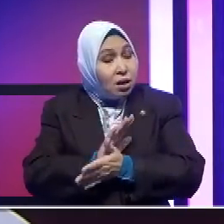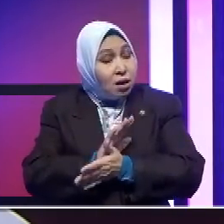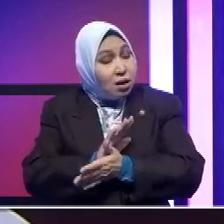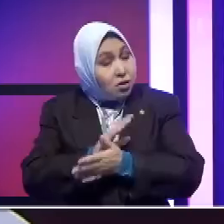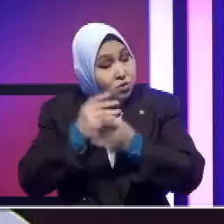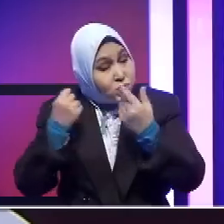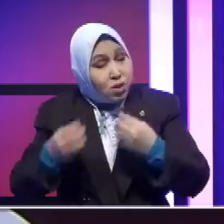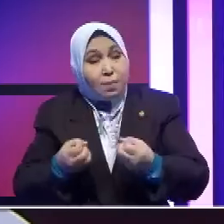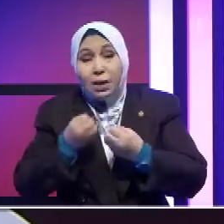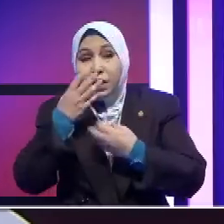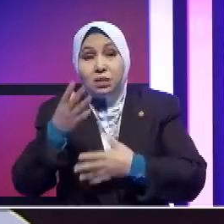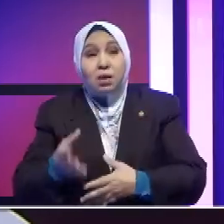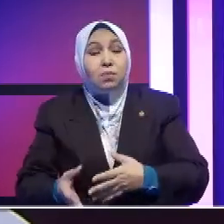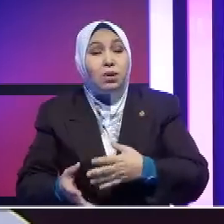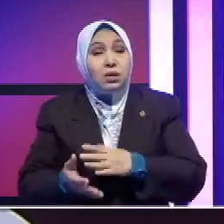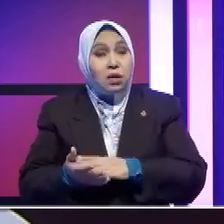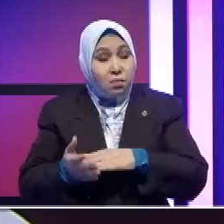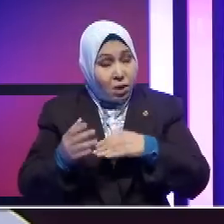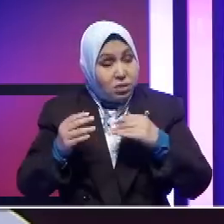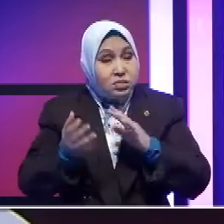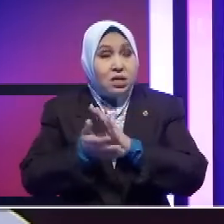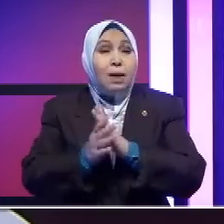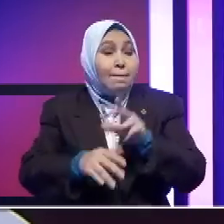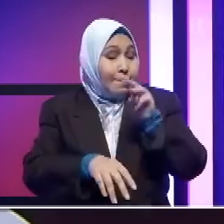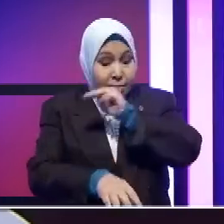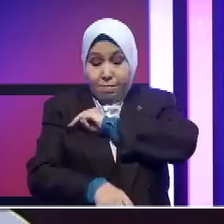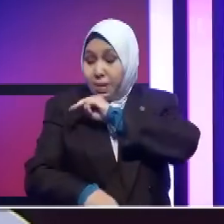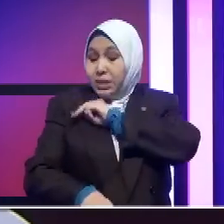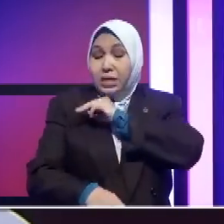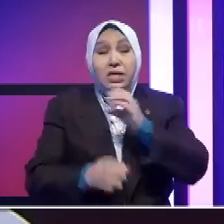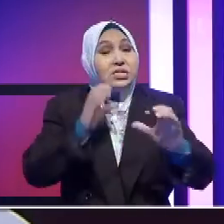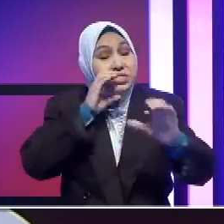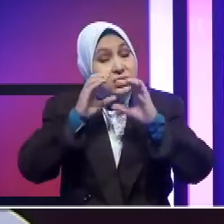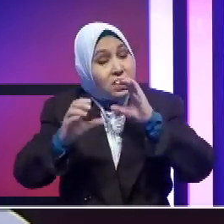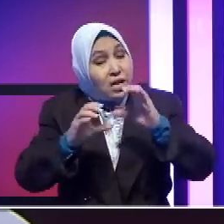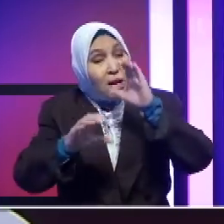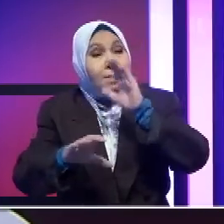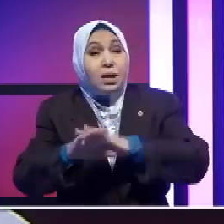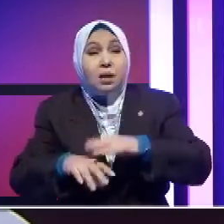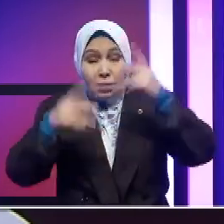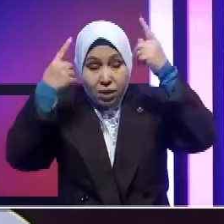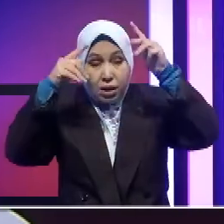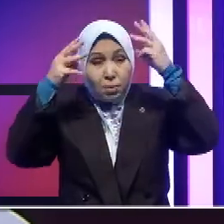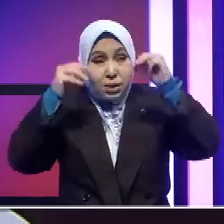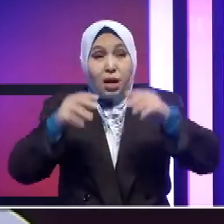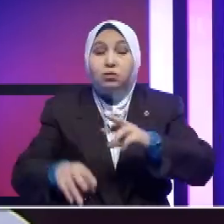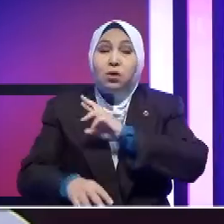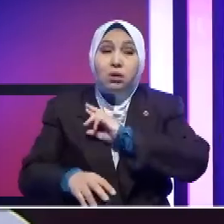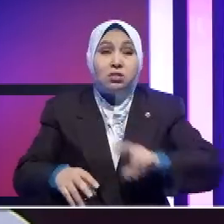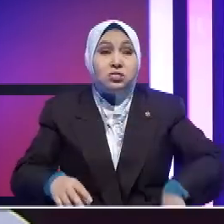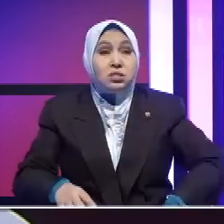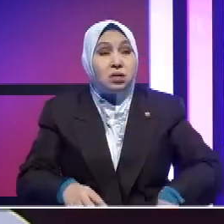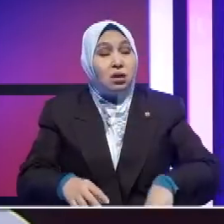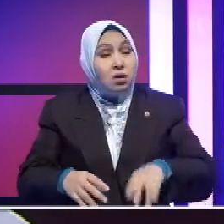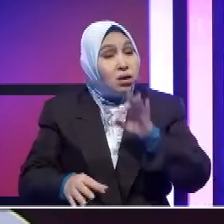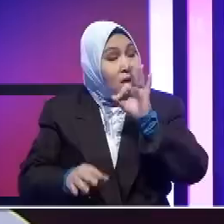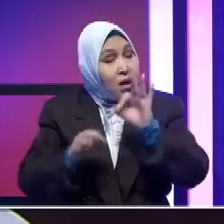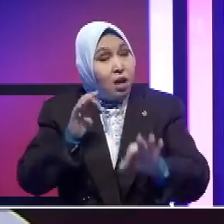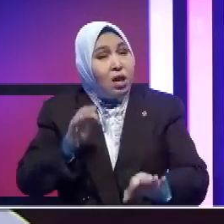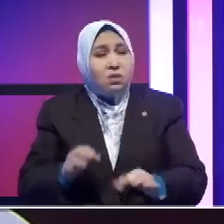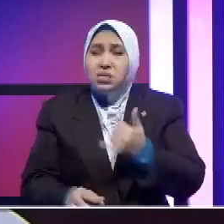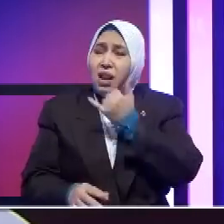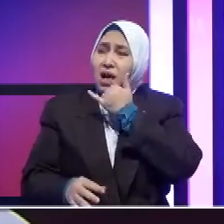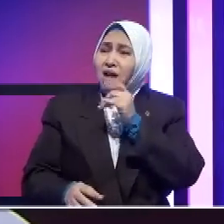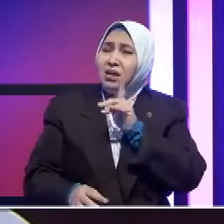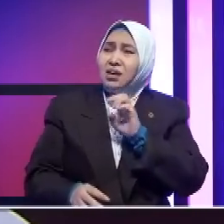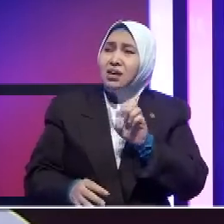rabbikum. Kabinet, Ustaz, ya, menteri cakap pada kira perdana menteri lah ni, kan, ataupun raja, kalau salah ke,